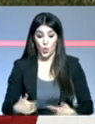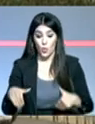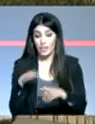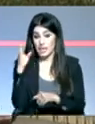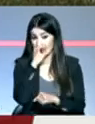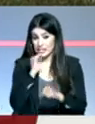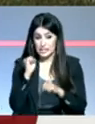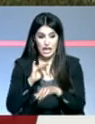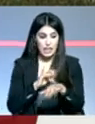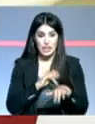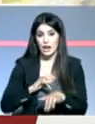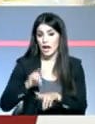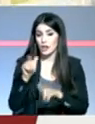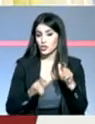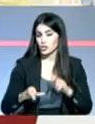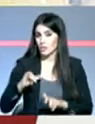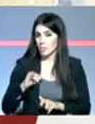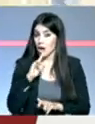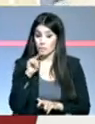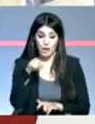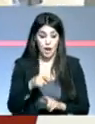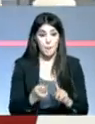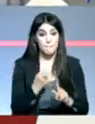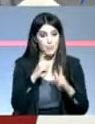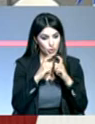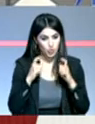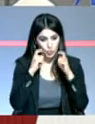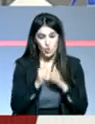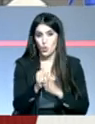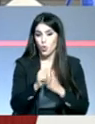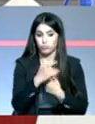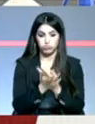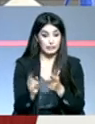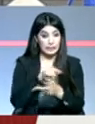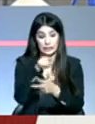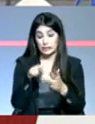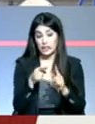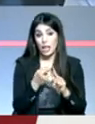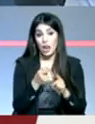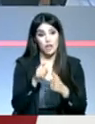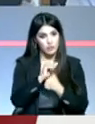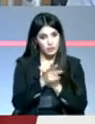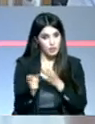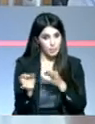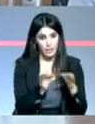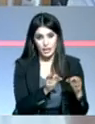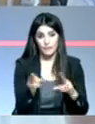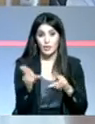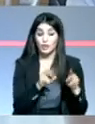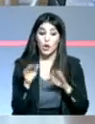شمل كل الشرائح العمرية، ما يفرض أهمية الالتزام بالإجراءات الوقائية والبروتوكولات الصحية